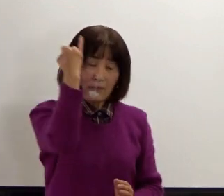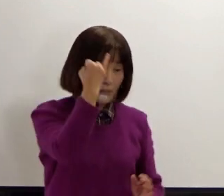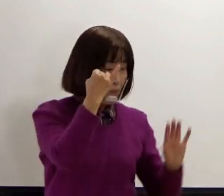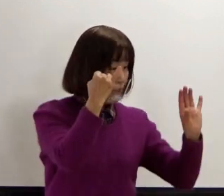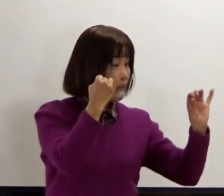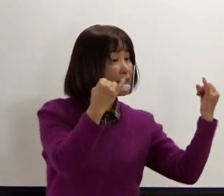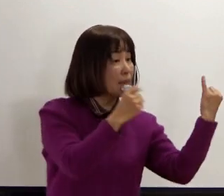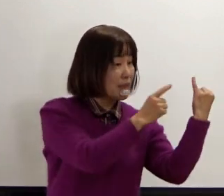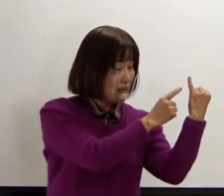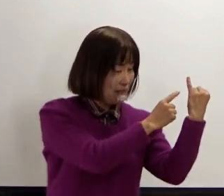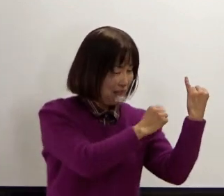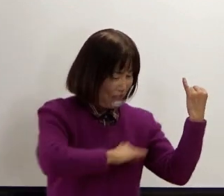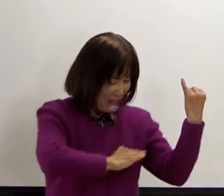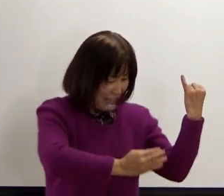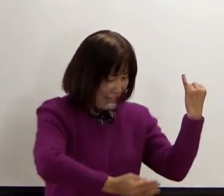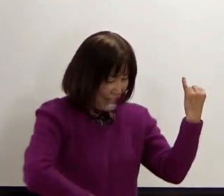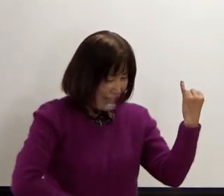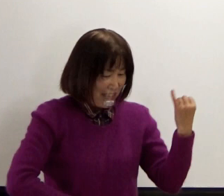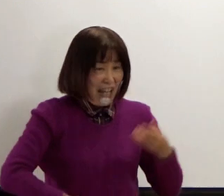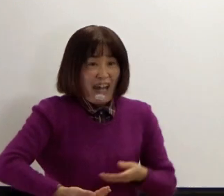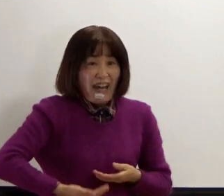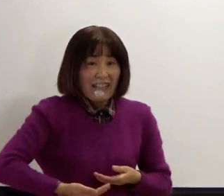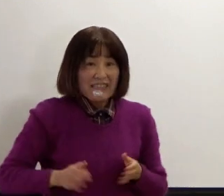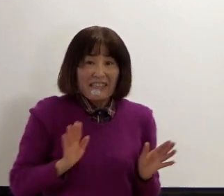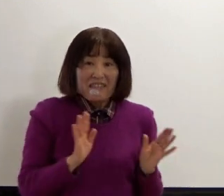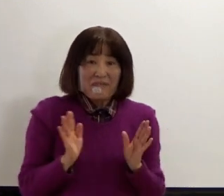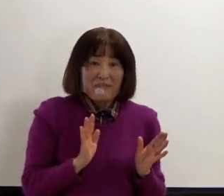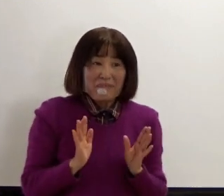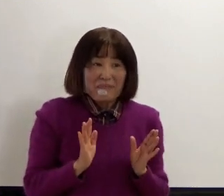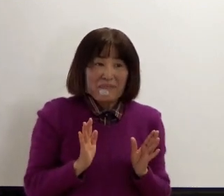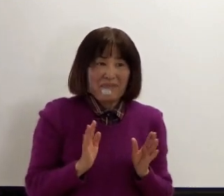わかります？3ヶ月じゃ踊らないですよね、